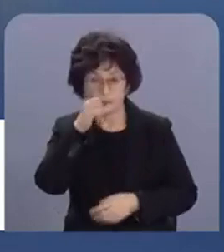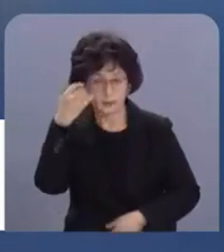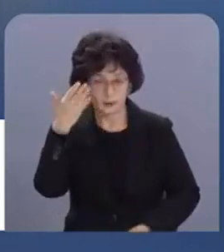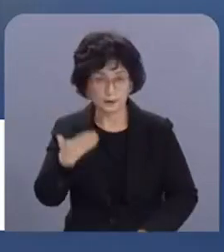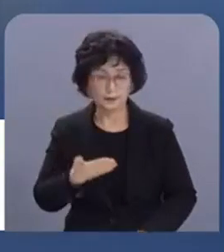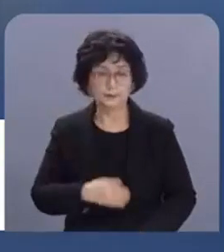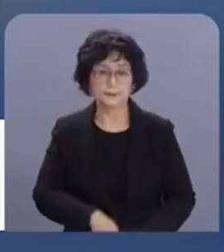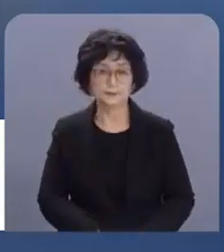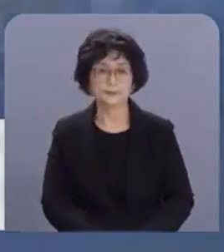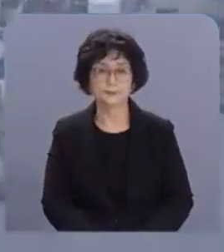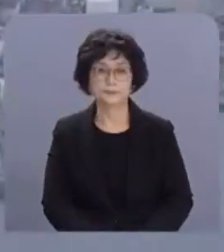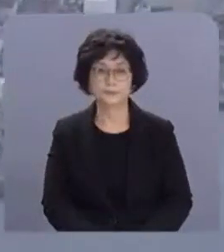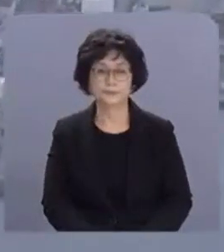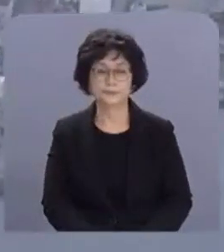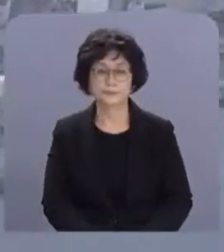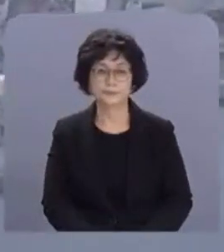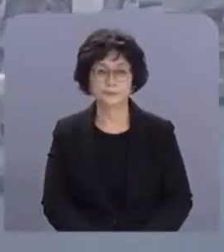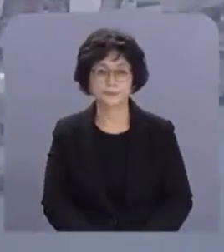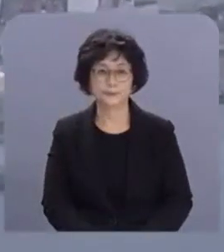기자가 취재했습니다